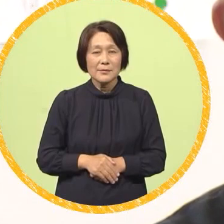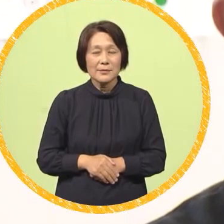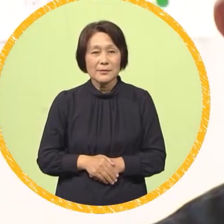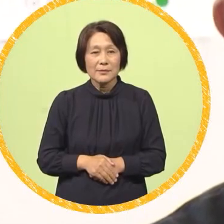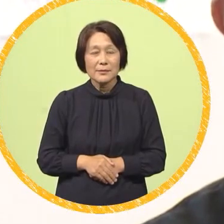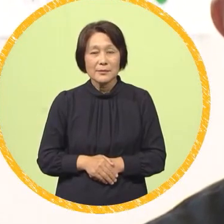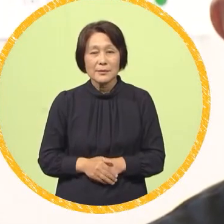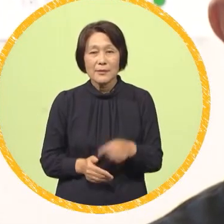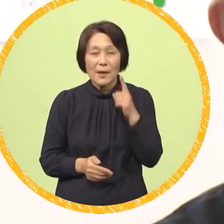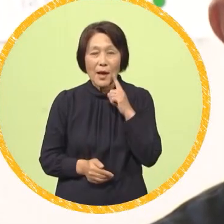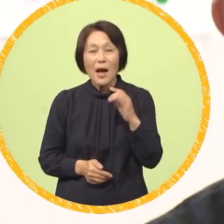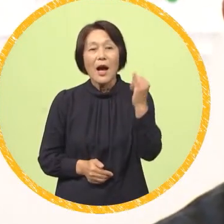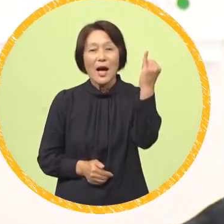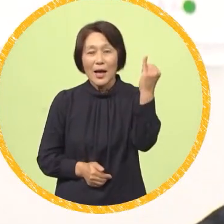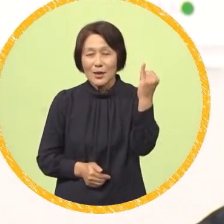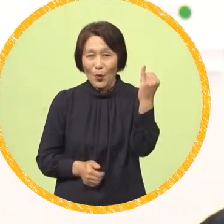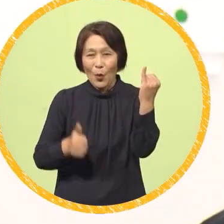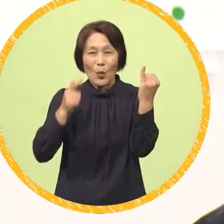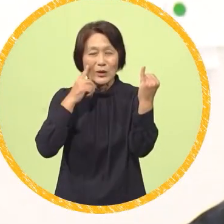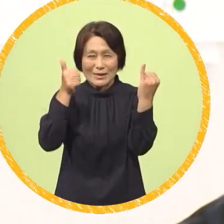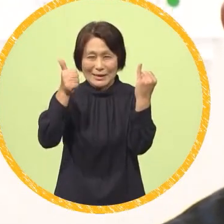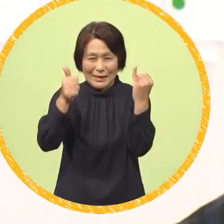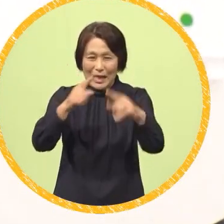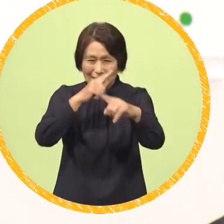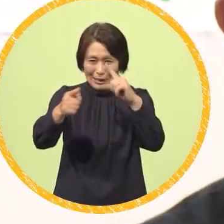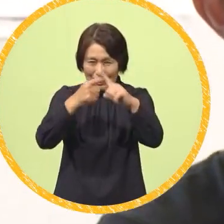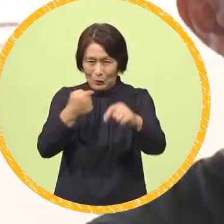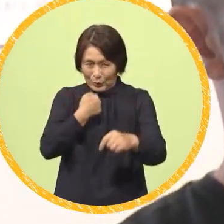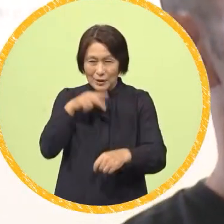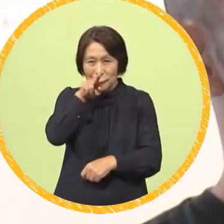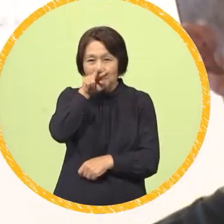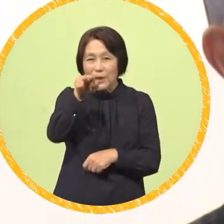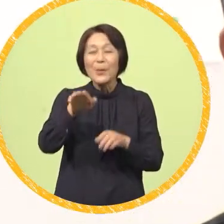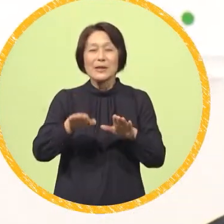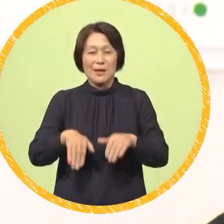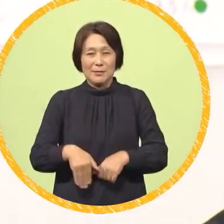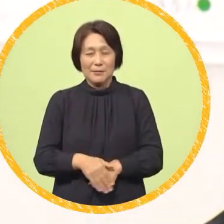よく家族、母親と喧嘩してるのをちっちゃい頃よく見てました。